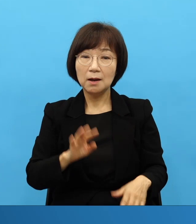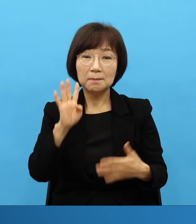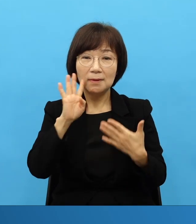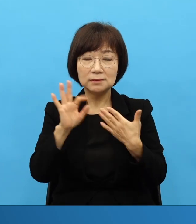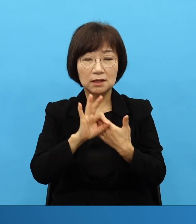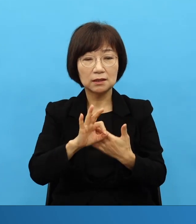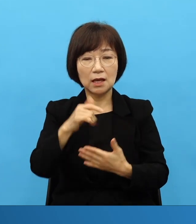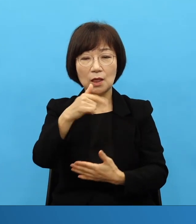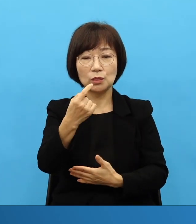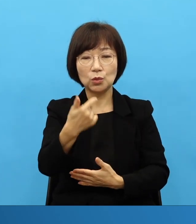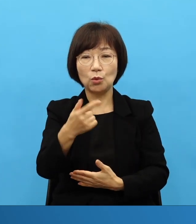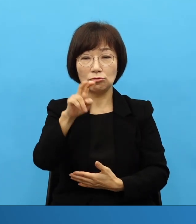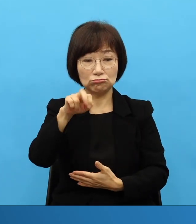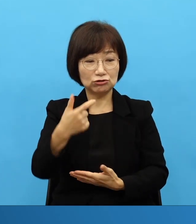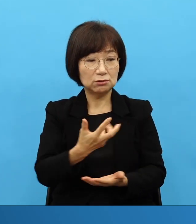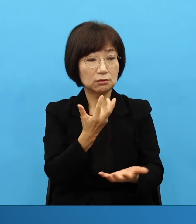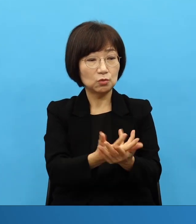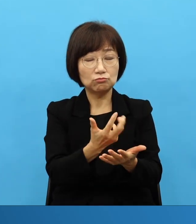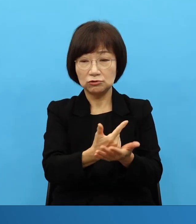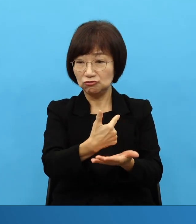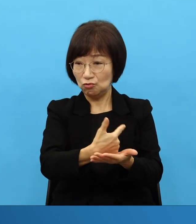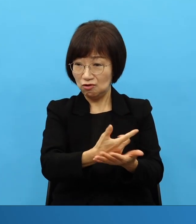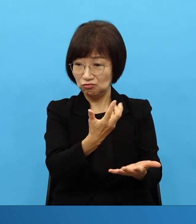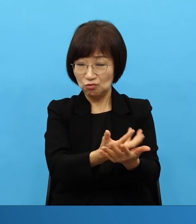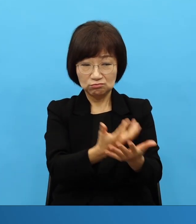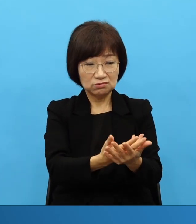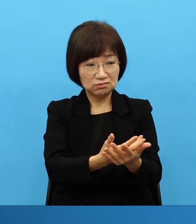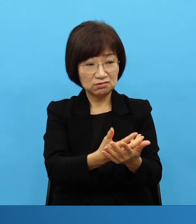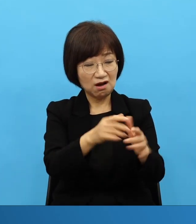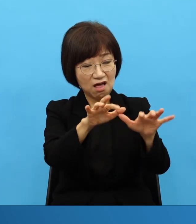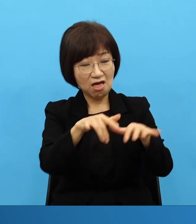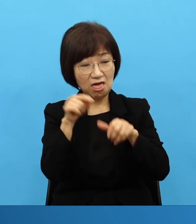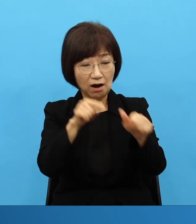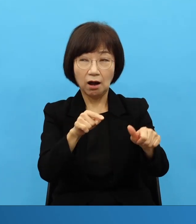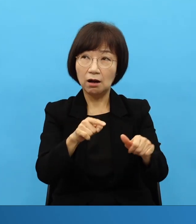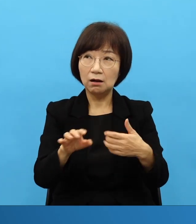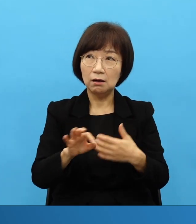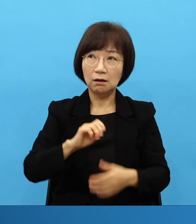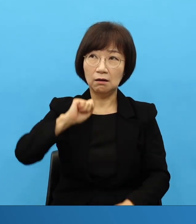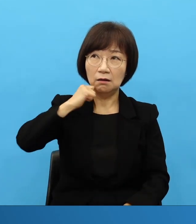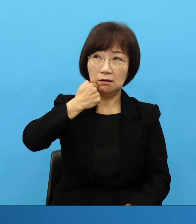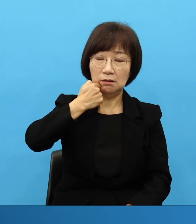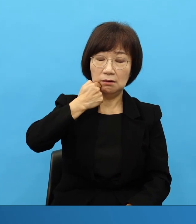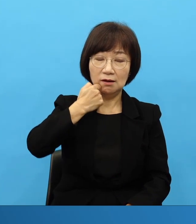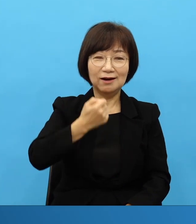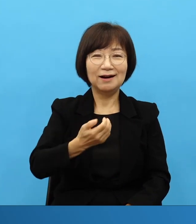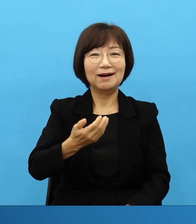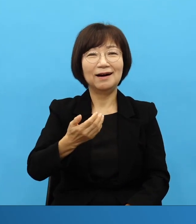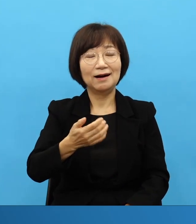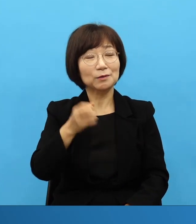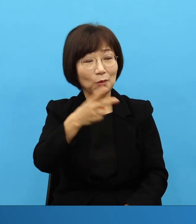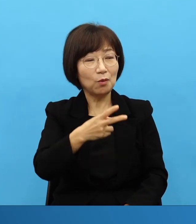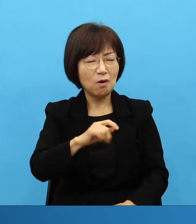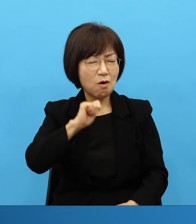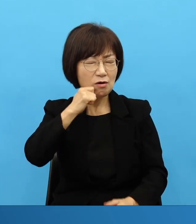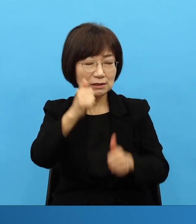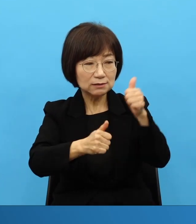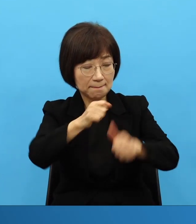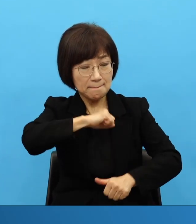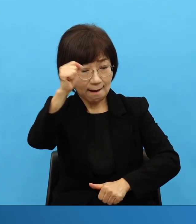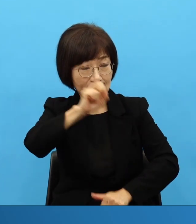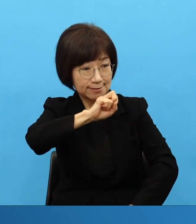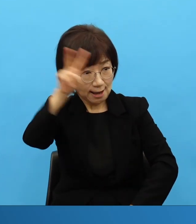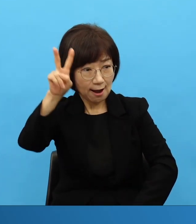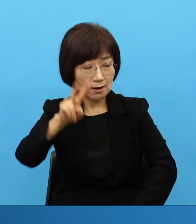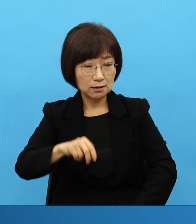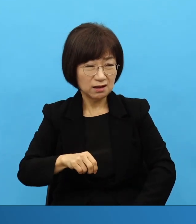"Hey, write 기도로. thesis about this," then that's impossible. But 야, it's 이거 through prayer. 업적을 쌓아서 고시 합격해서 와면 저는 좀 힘들어요. Oh,